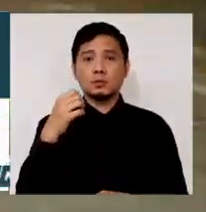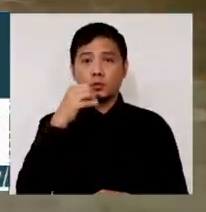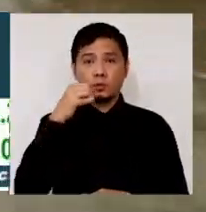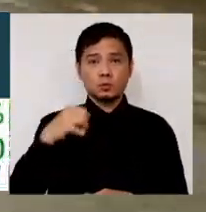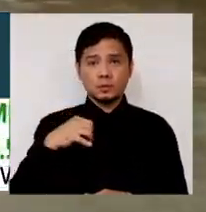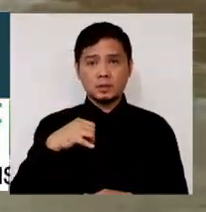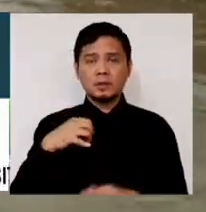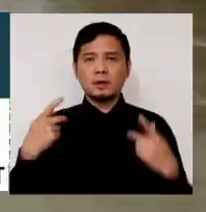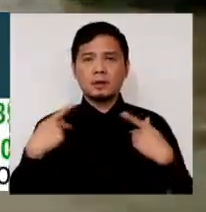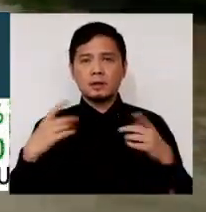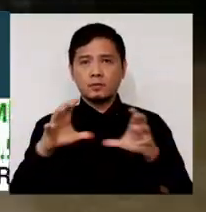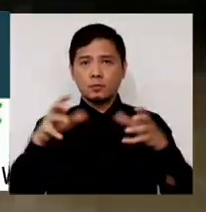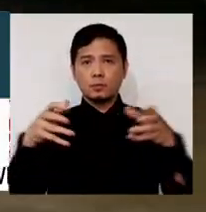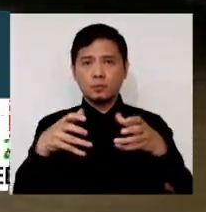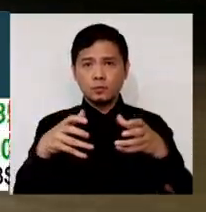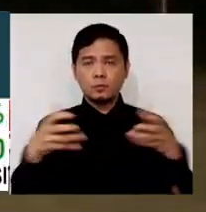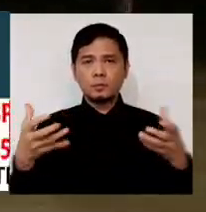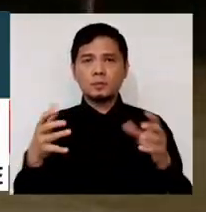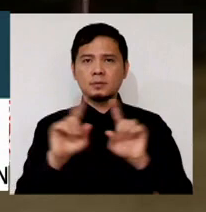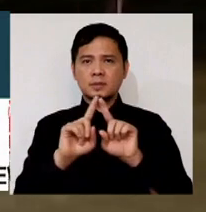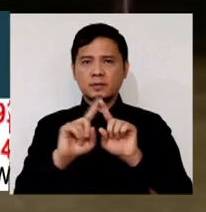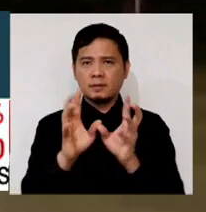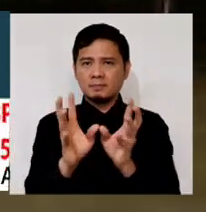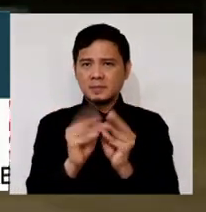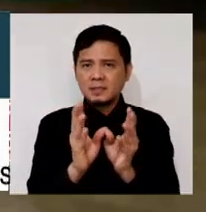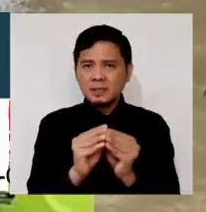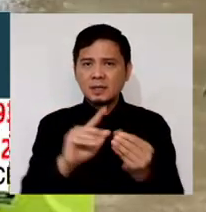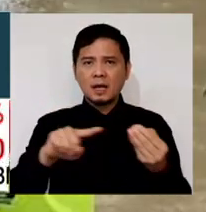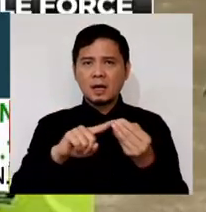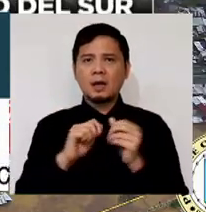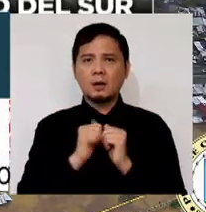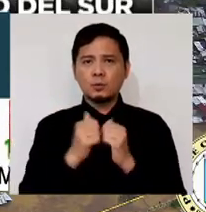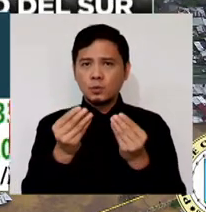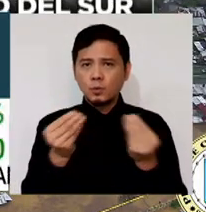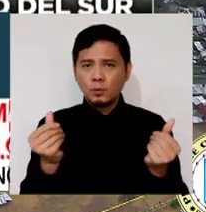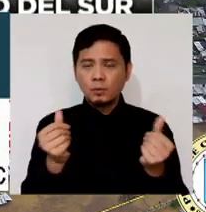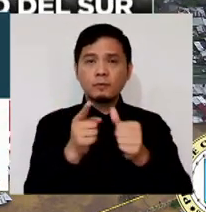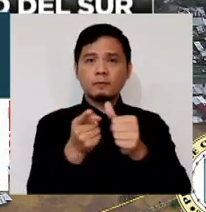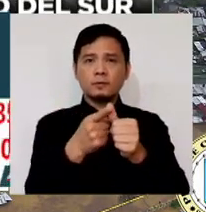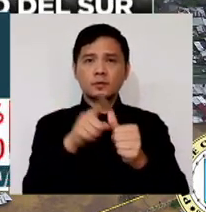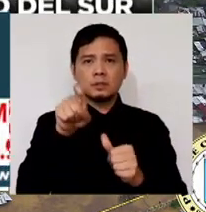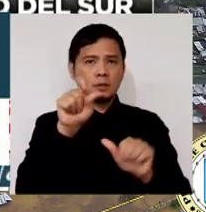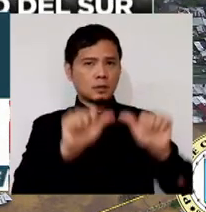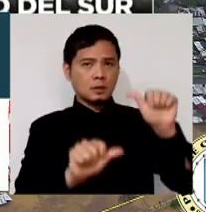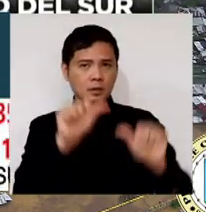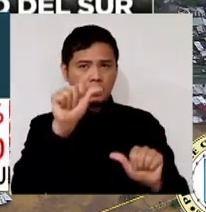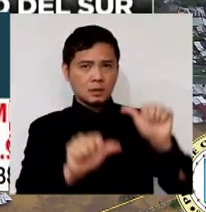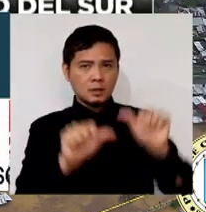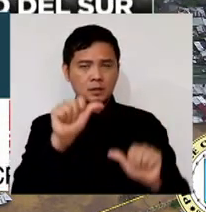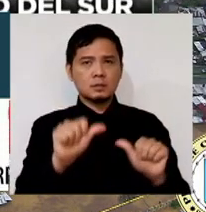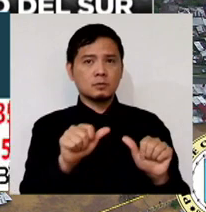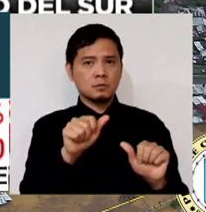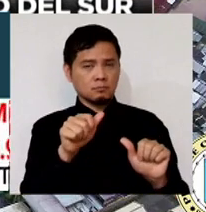ng Sanggunian, siguro i-assess ko pa talaga ng gusto kung ano ang extent ng damage